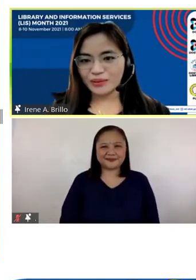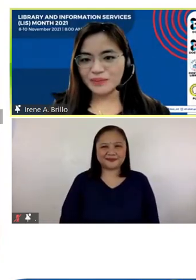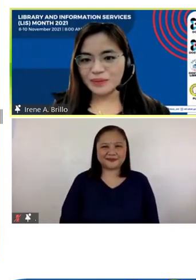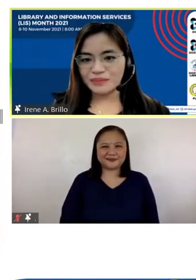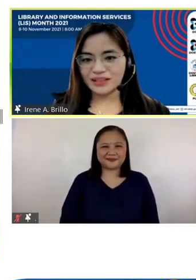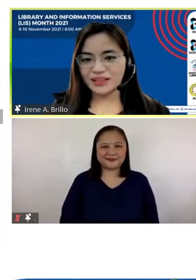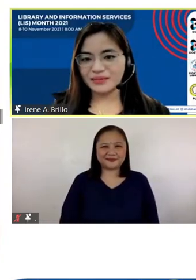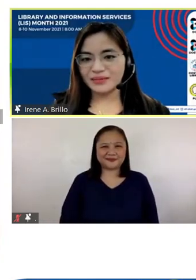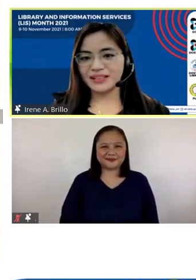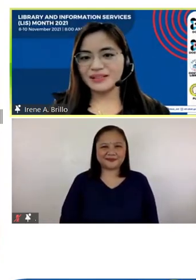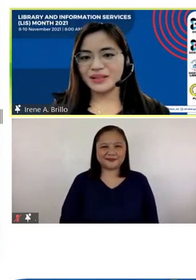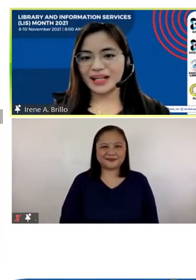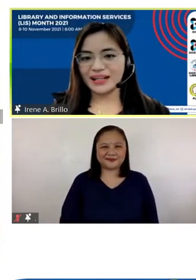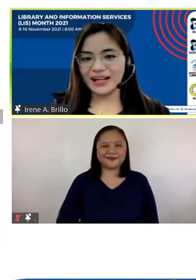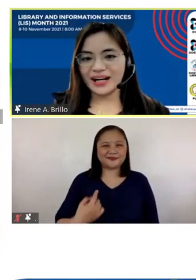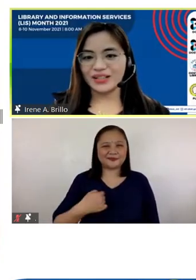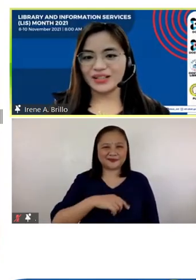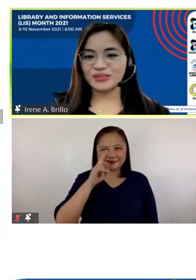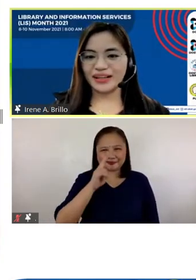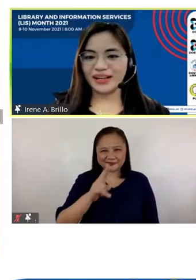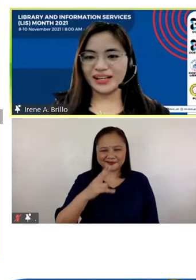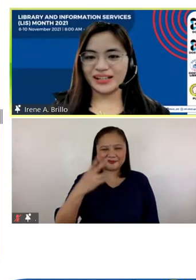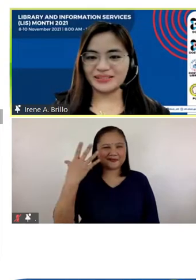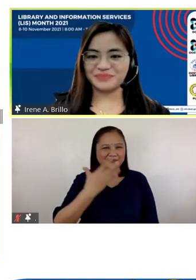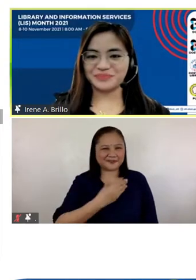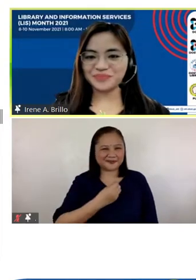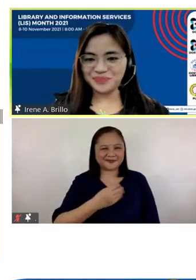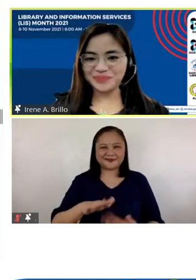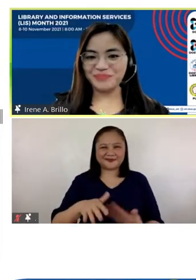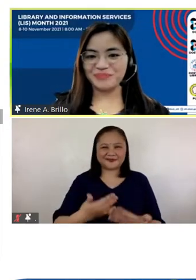Gwapo kami, mambakon kami, un maganda. Okay.